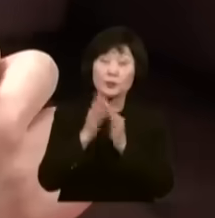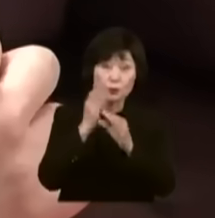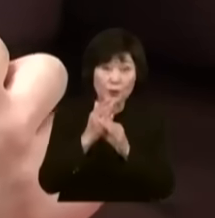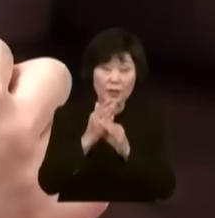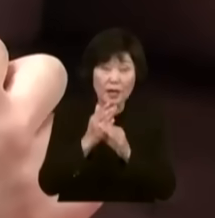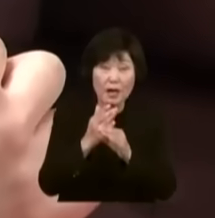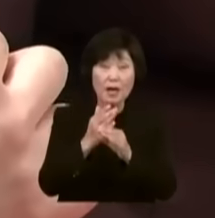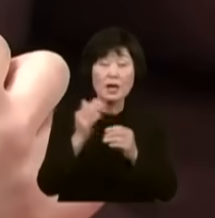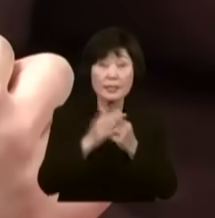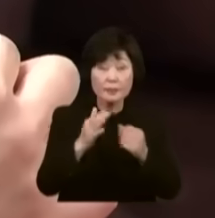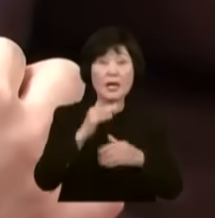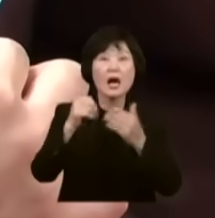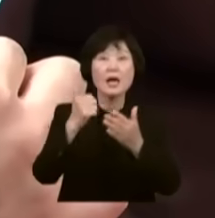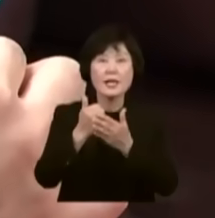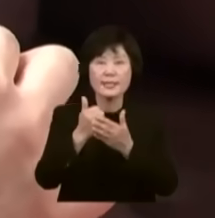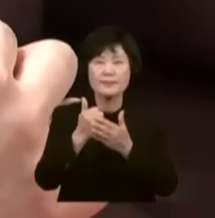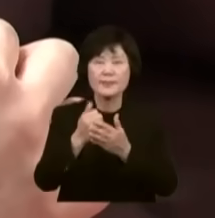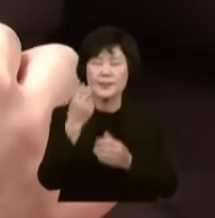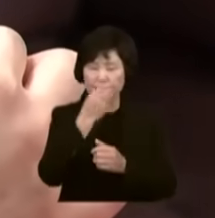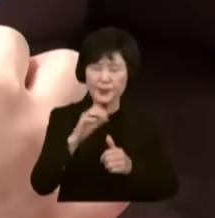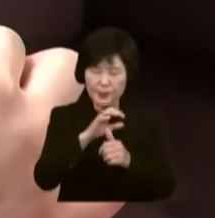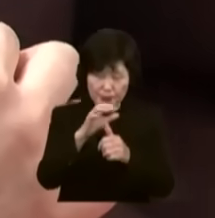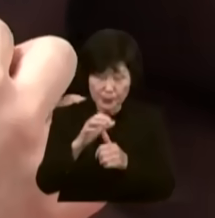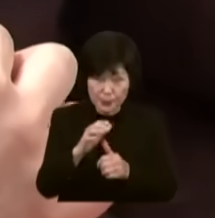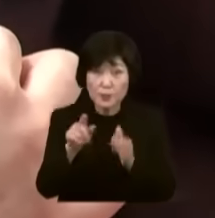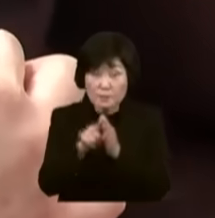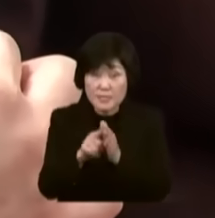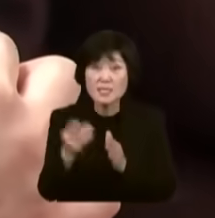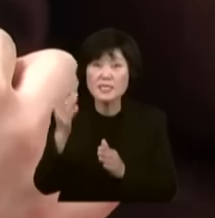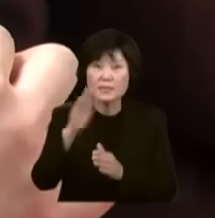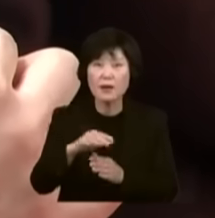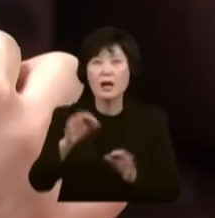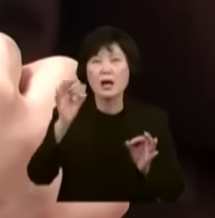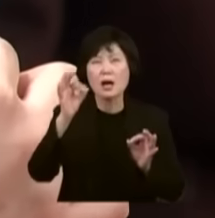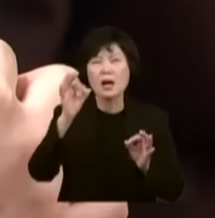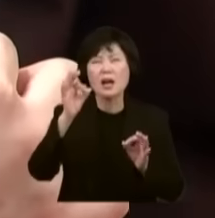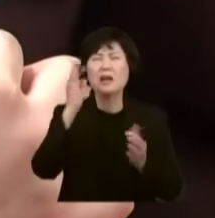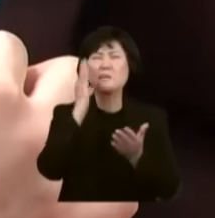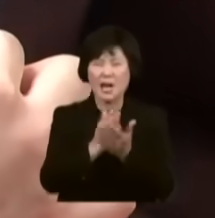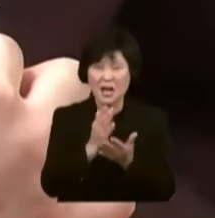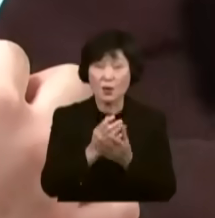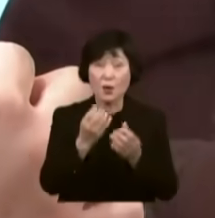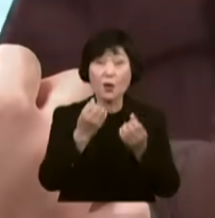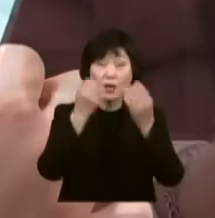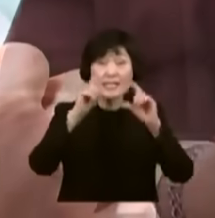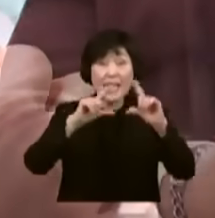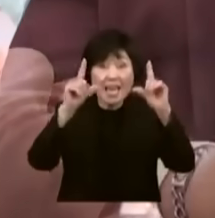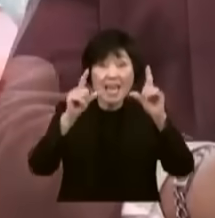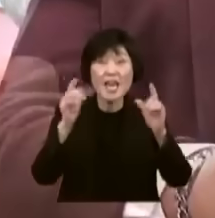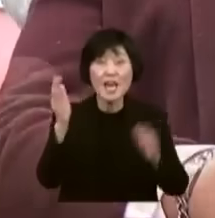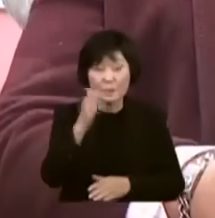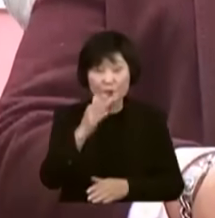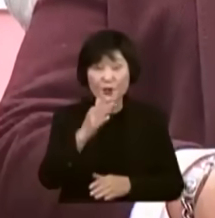주님께서 당연히 지켜주시겠지만 너무 믿음으로 가만히만 있지 말고 새해부터는